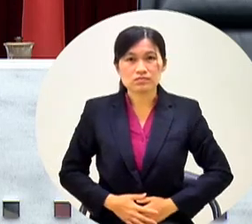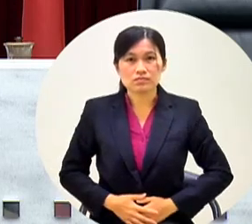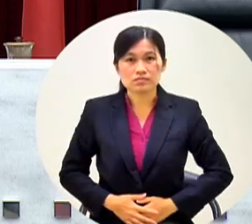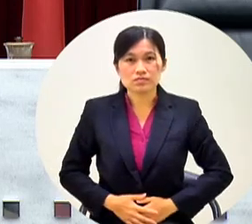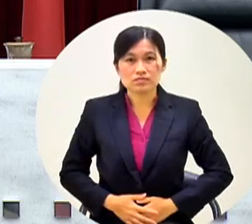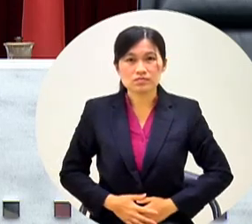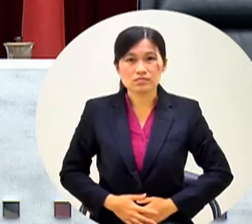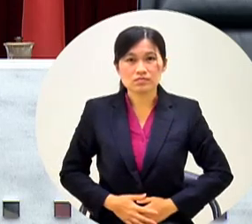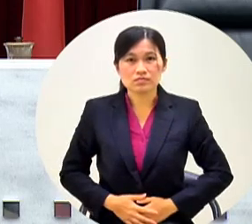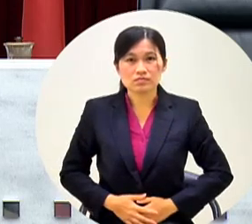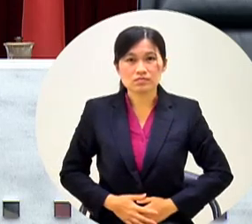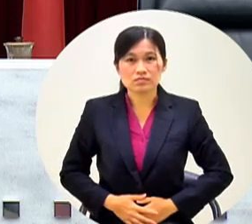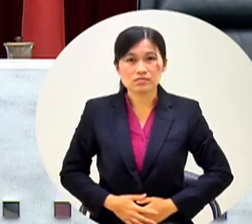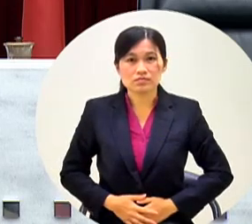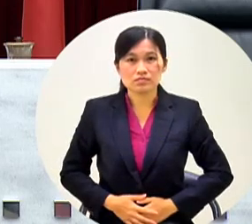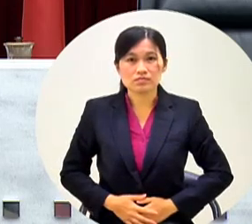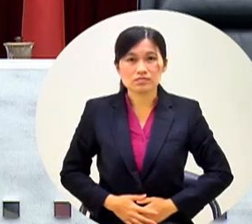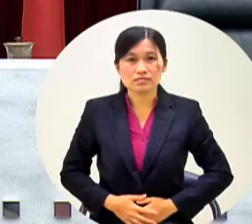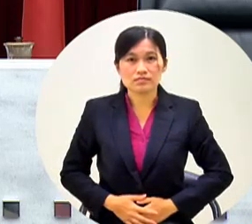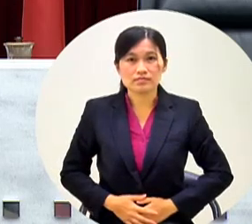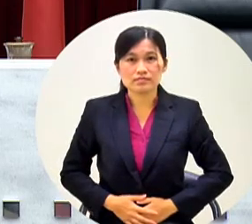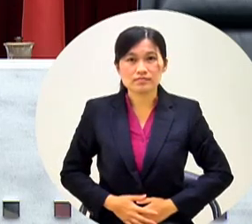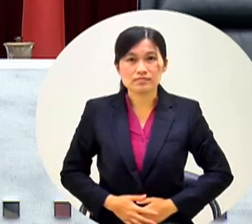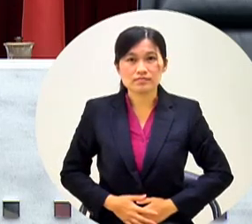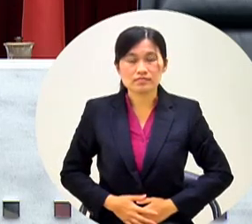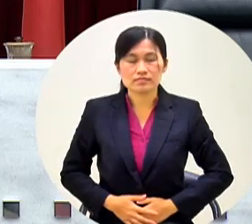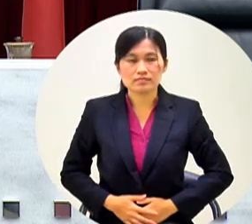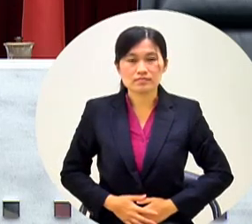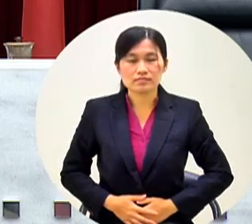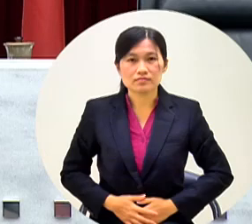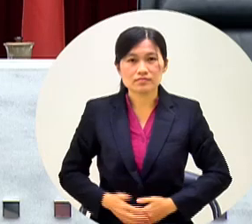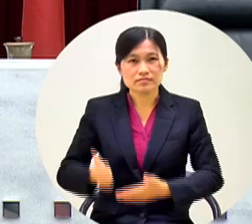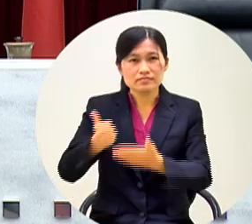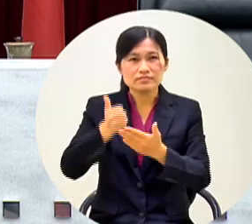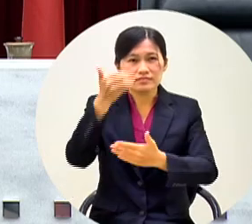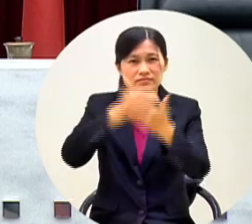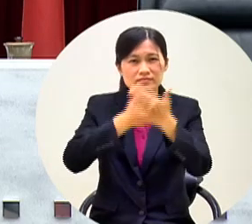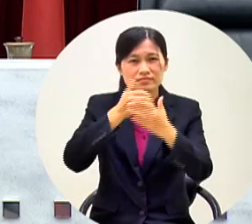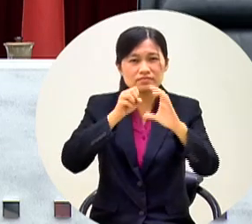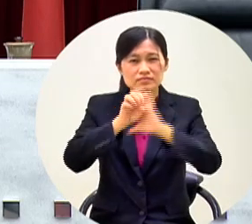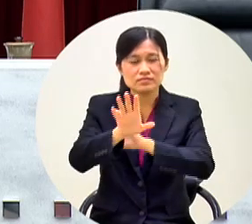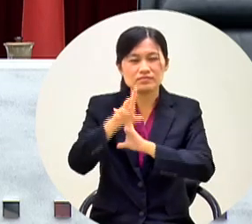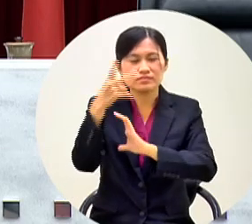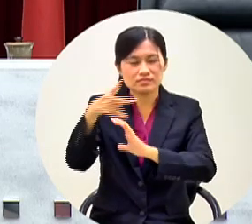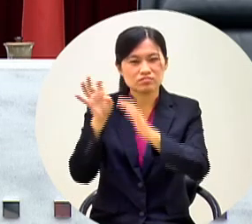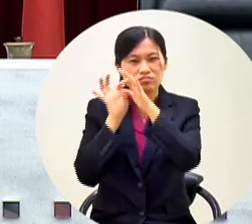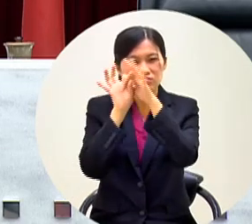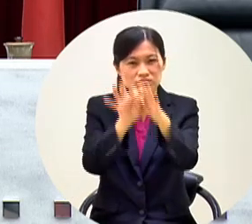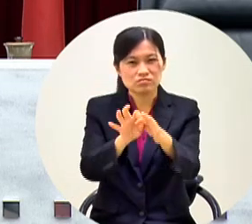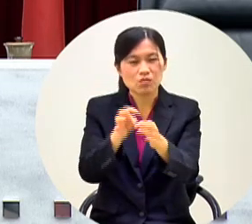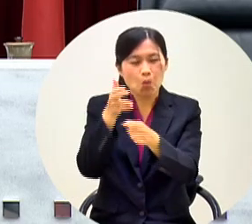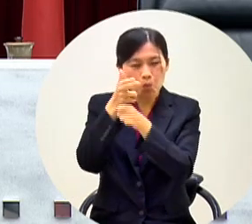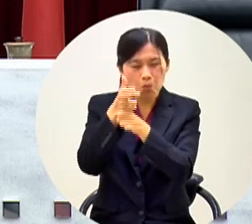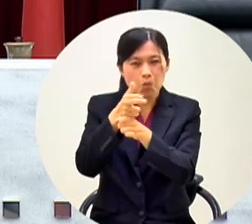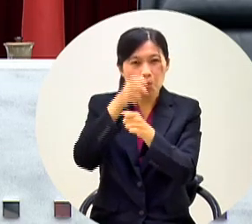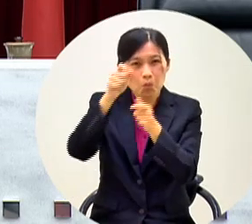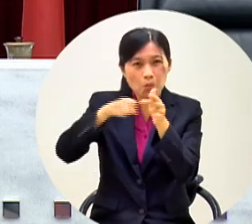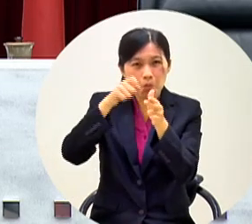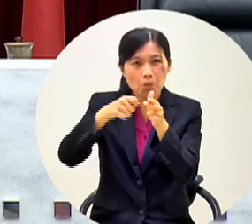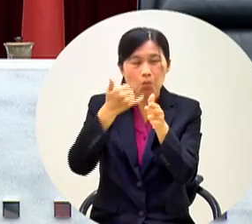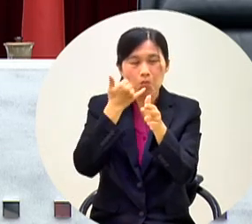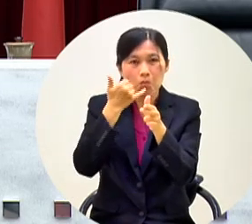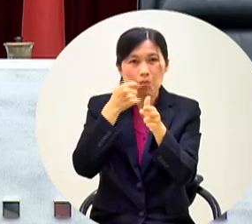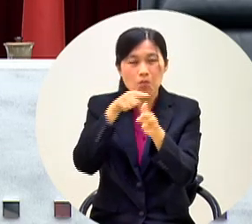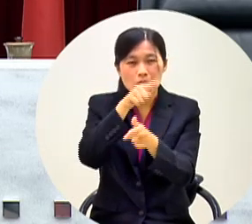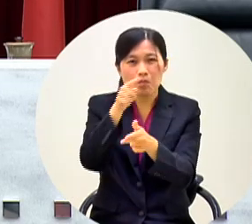来，请那个影像哈还没有播的，再继续播给媒体朋友看。我们就坐在这里。 那你们要发言吗？ 好了，这里交麦公维。